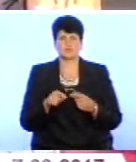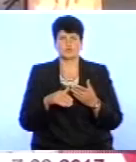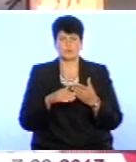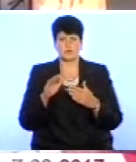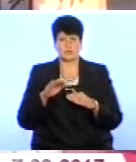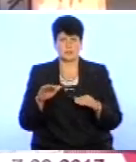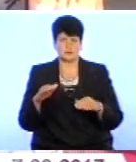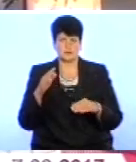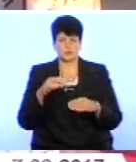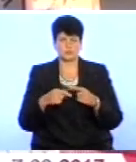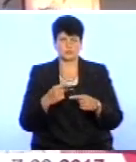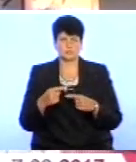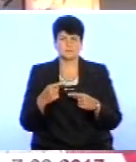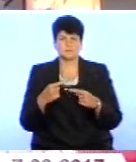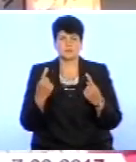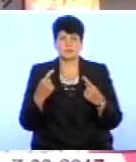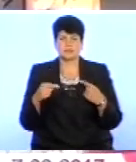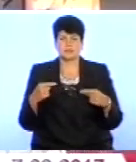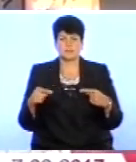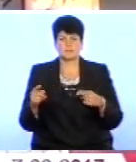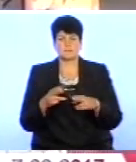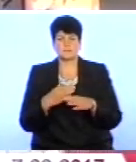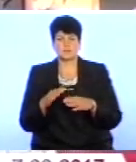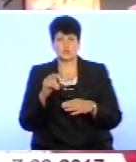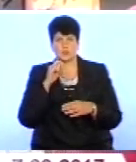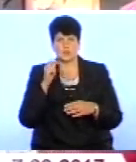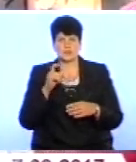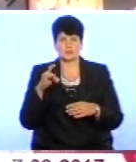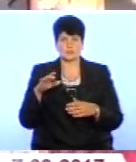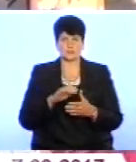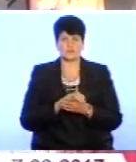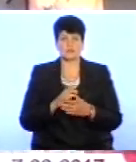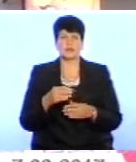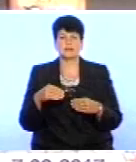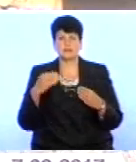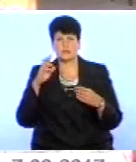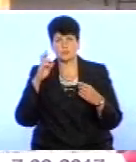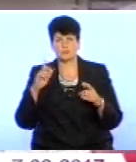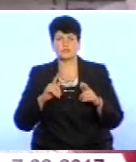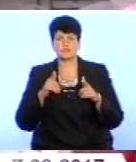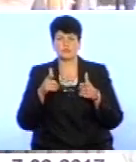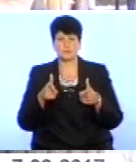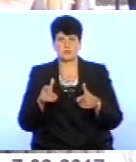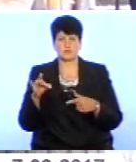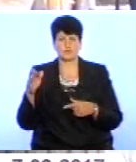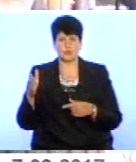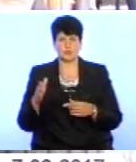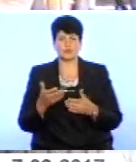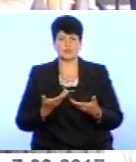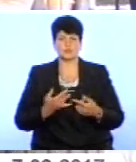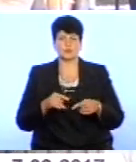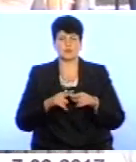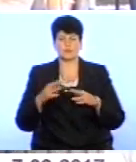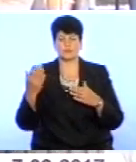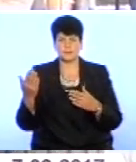онуки. Велика різниця, до речі, між Україною і Європою. Дай Боже, щоб вступили в Європу. І так жили, як вони. Про збільшення